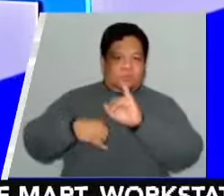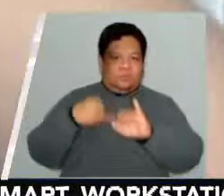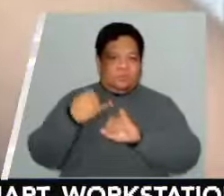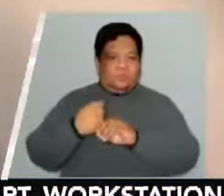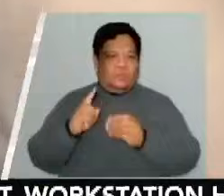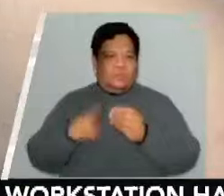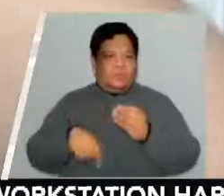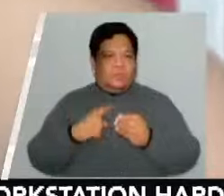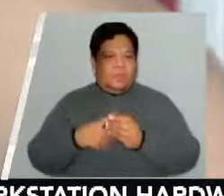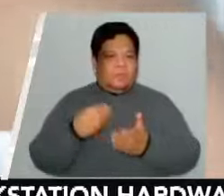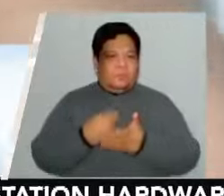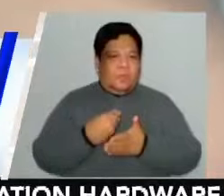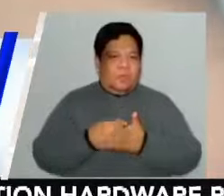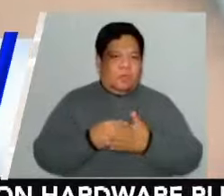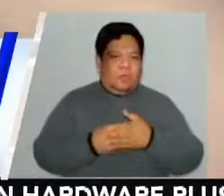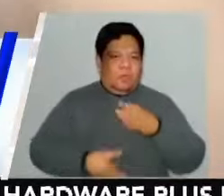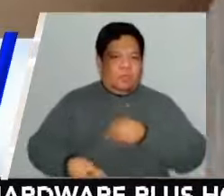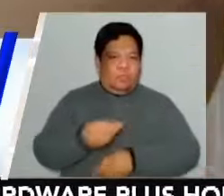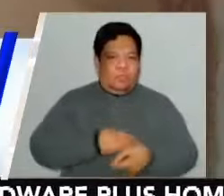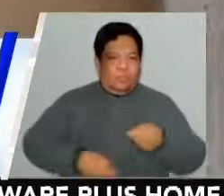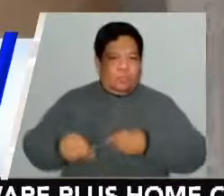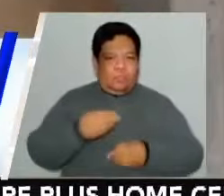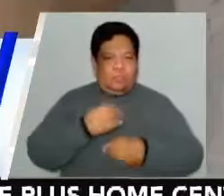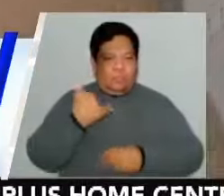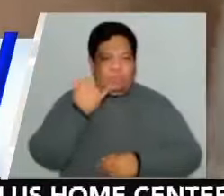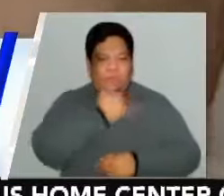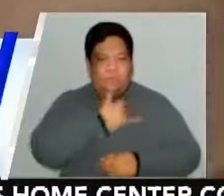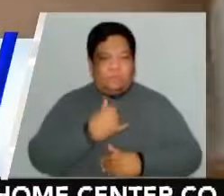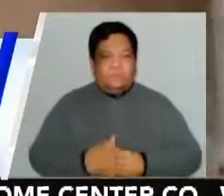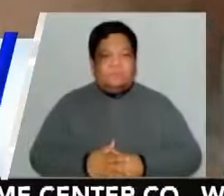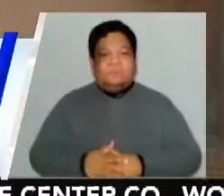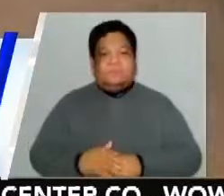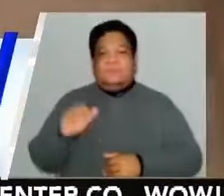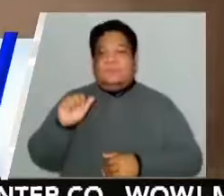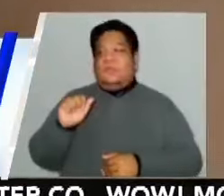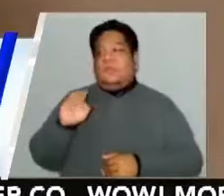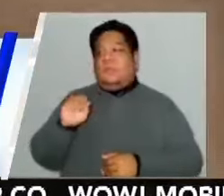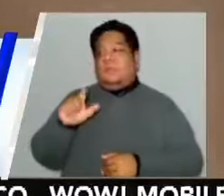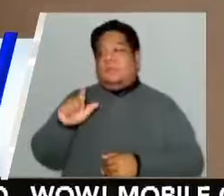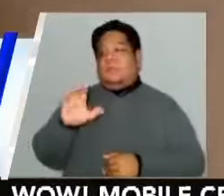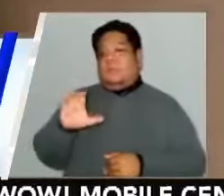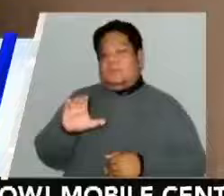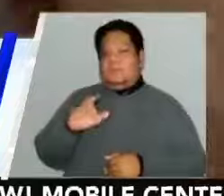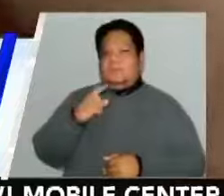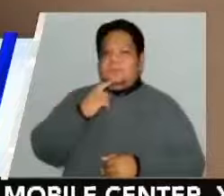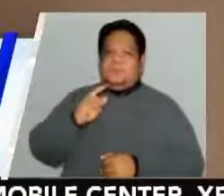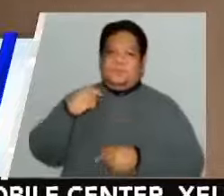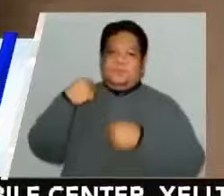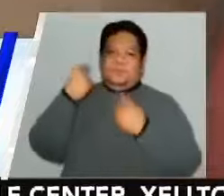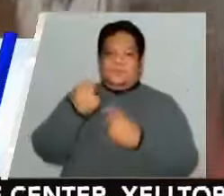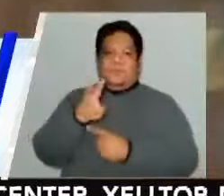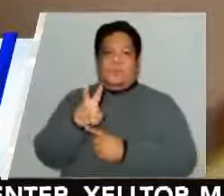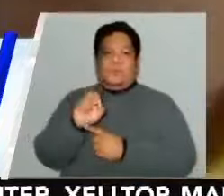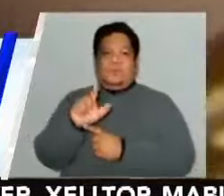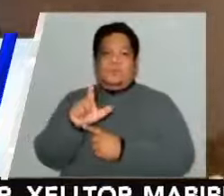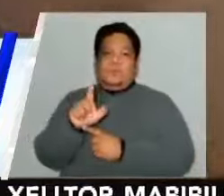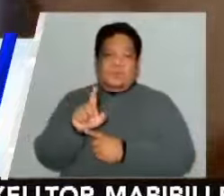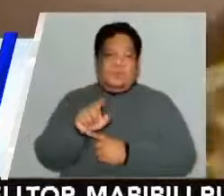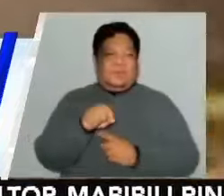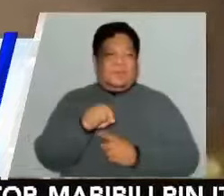Ayon sa Anti-Money Laundering Council o AMLAC, noong 2021 pa nasa gray list ng Financial Action Task Force ang